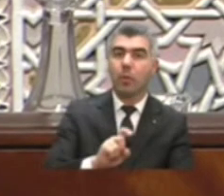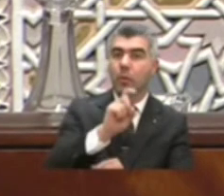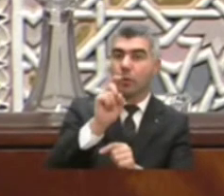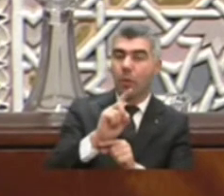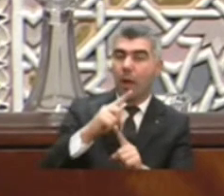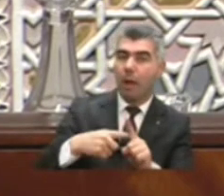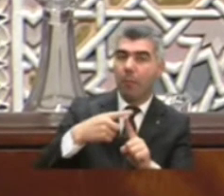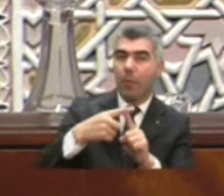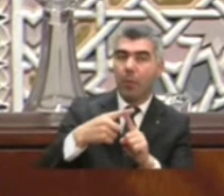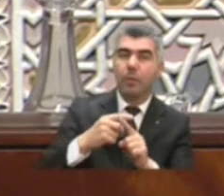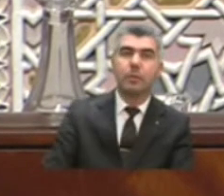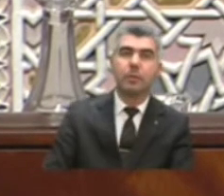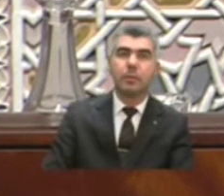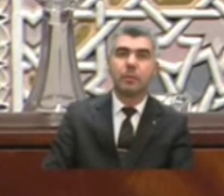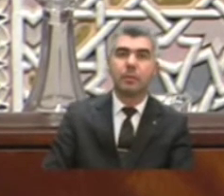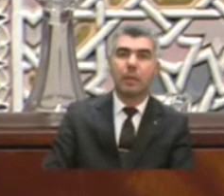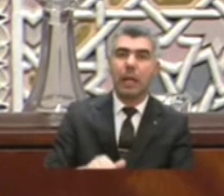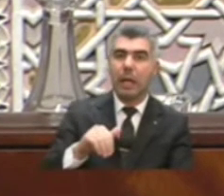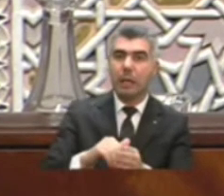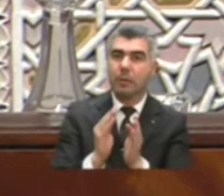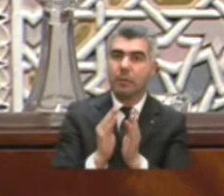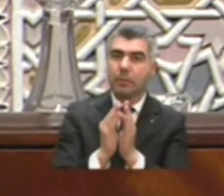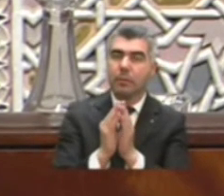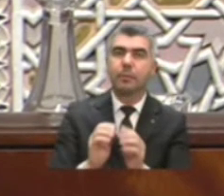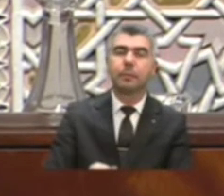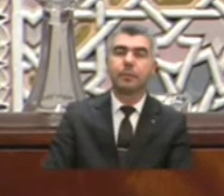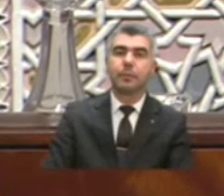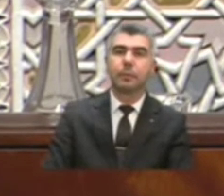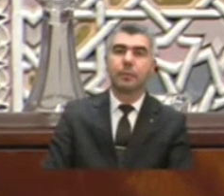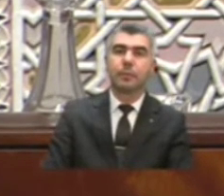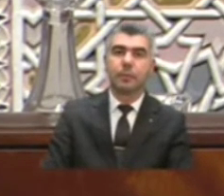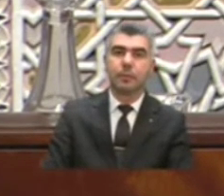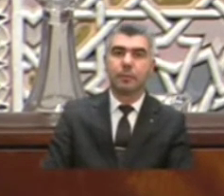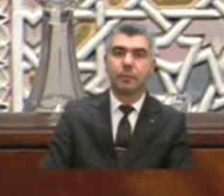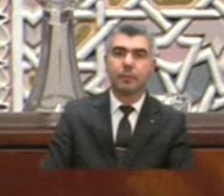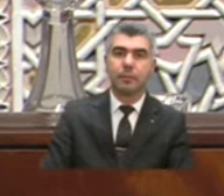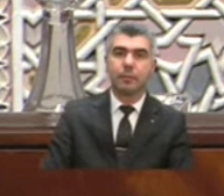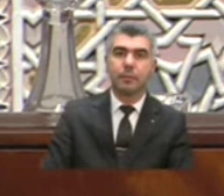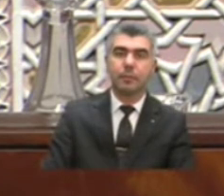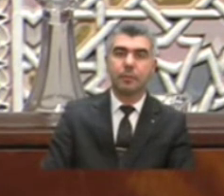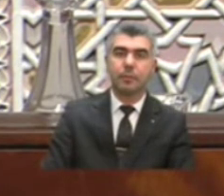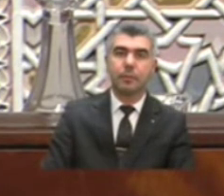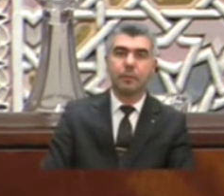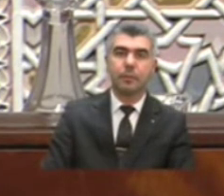ثقيب موالي للمجموعه النيابيه للعداله والتنميه. تفضل السيد النائب المحترم.